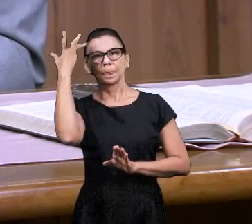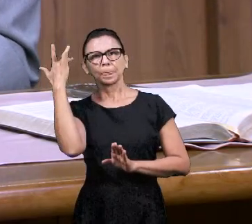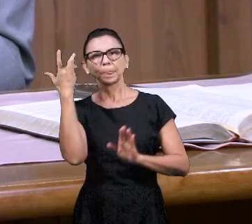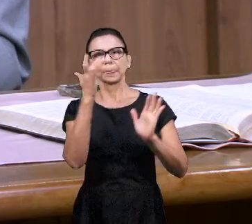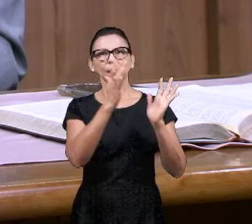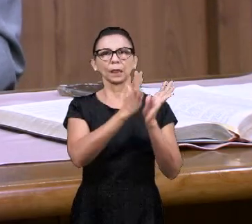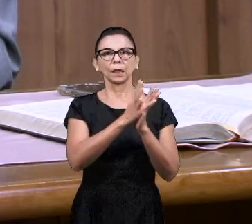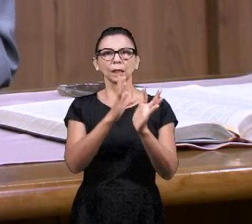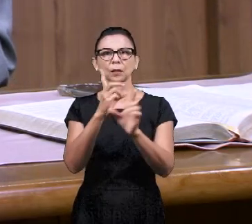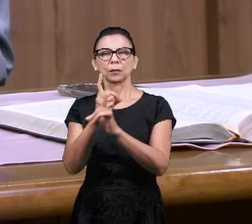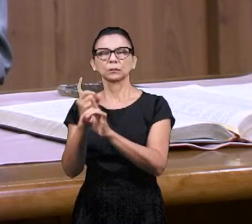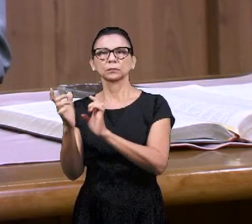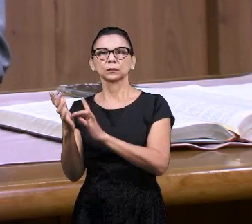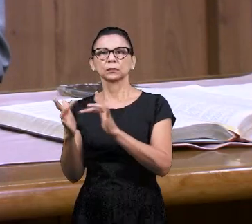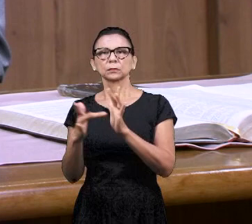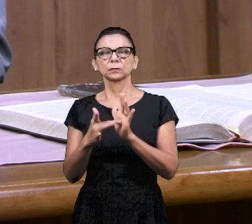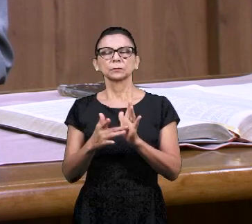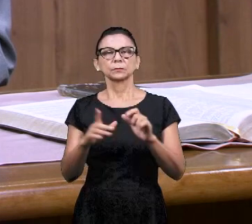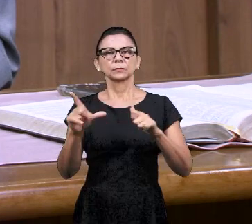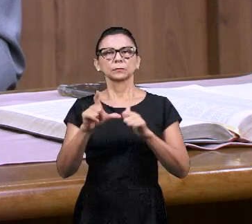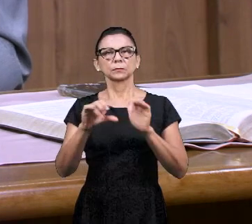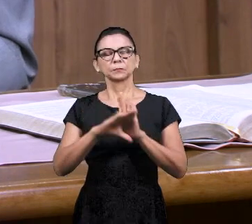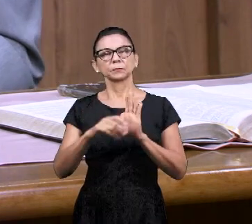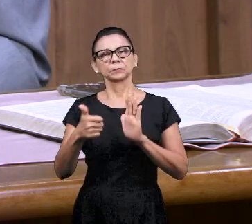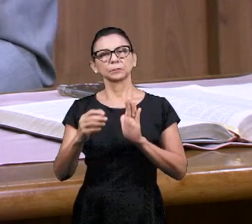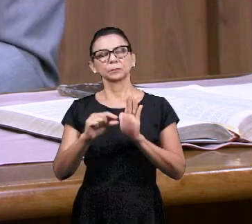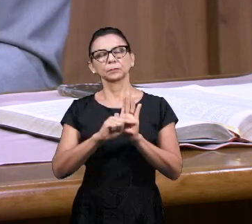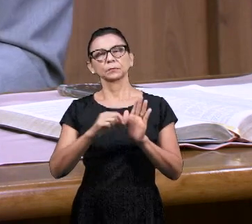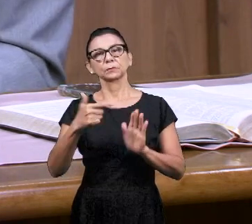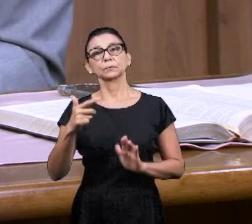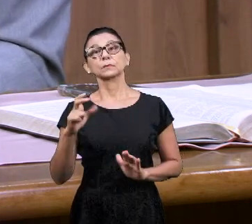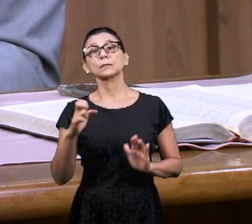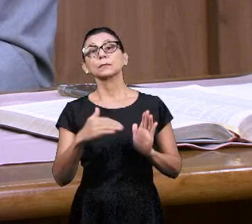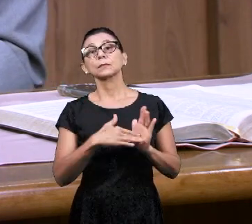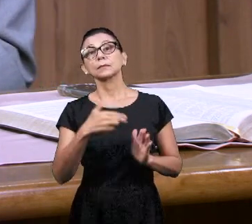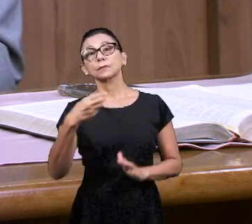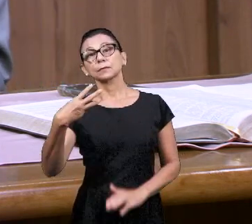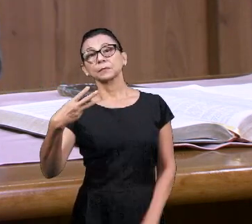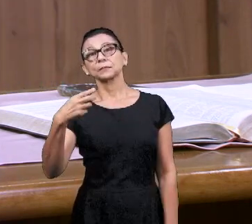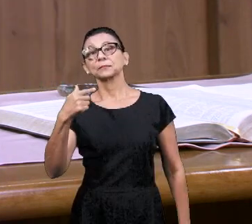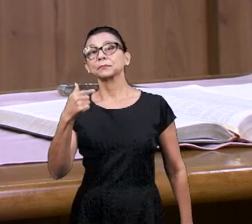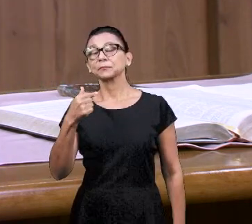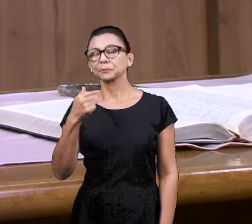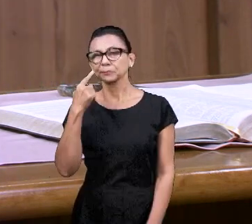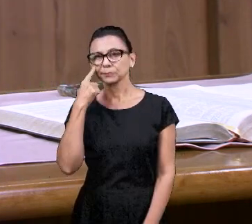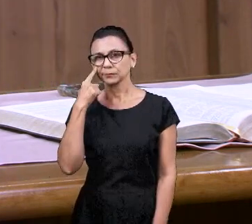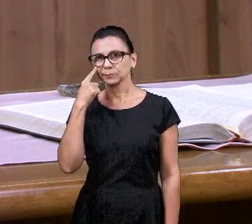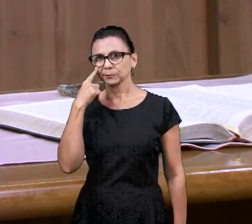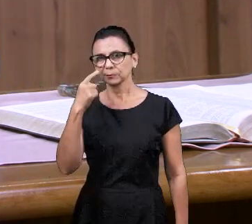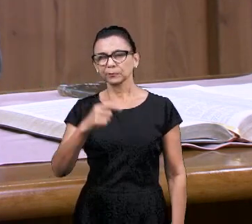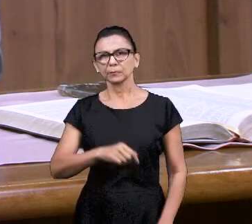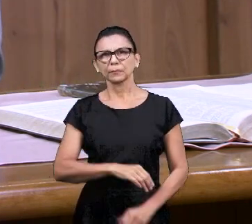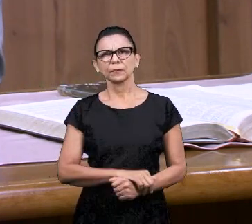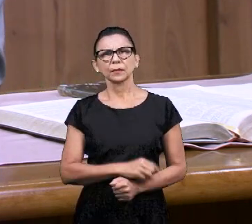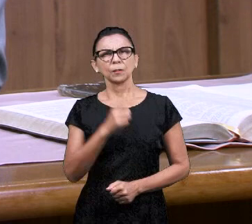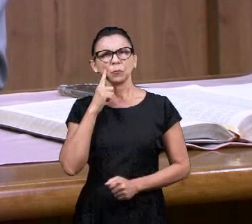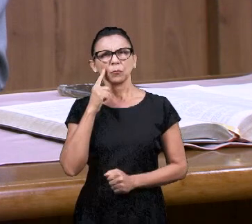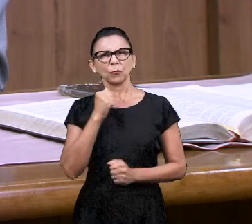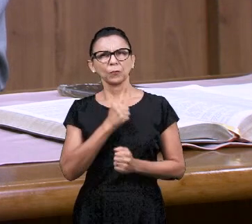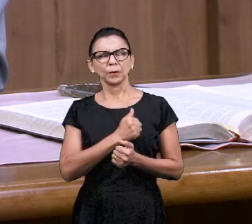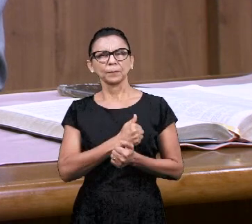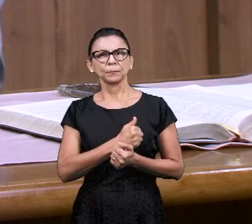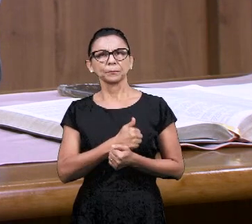Jésus, la parabole du bon samaritain en Luc chapitre 10, versets 25 à 37. Et les premières